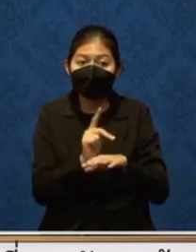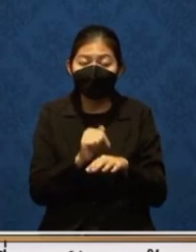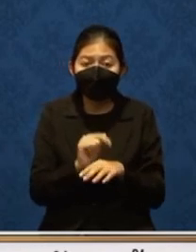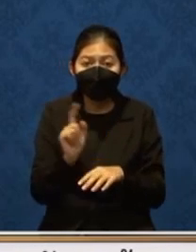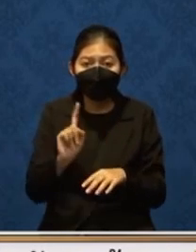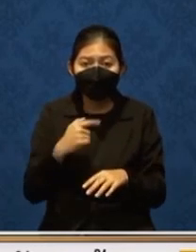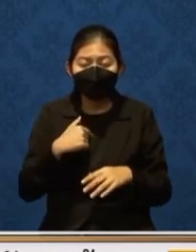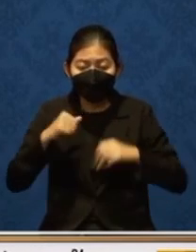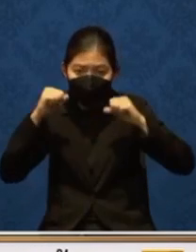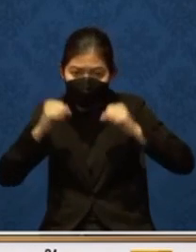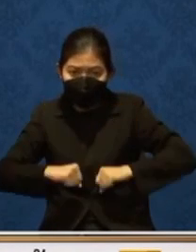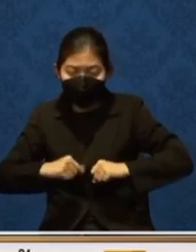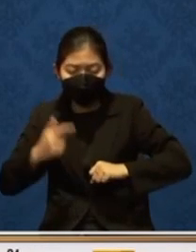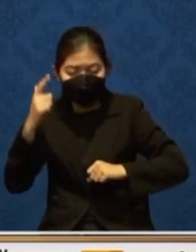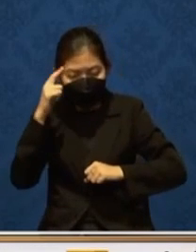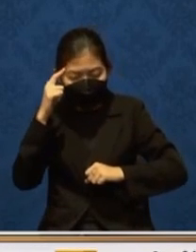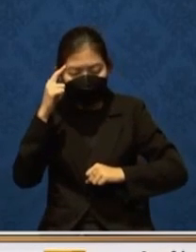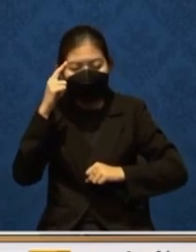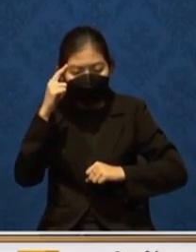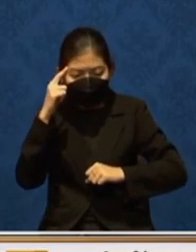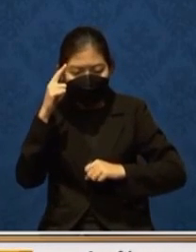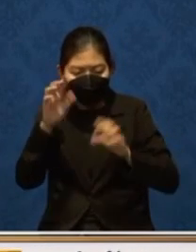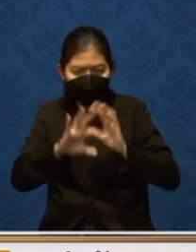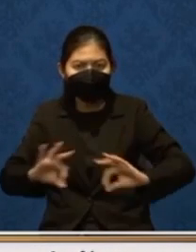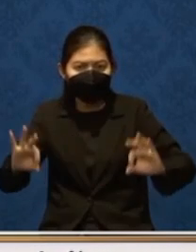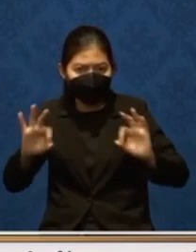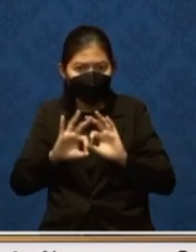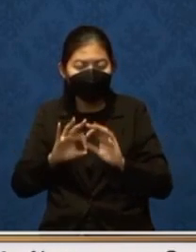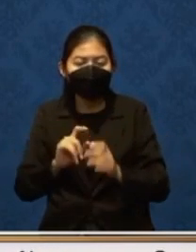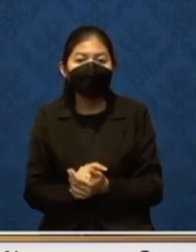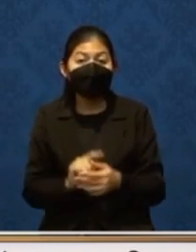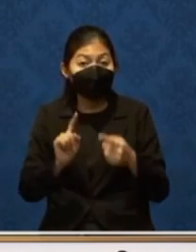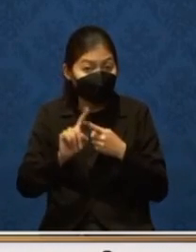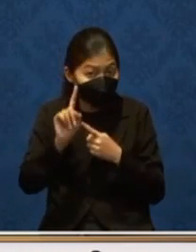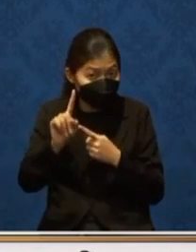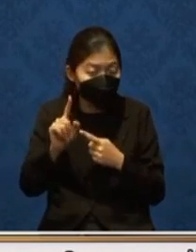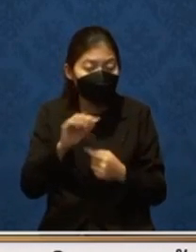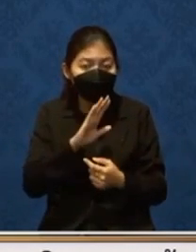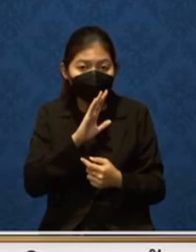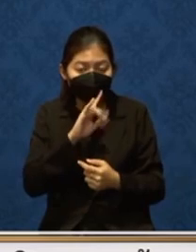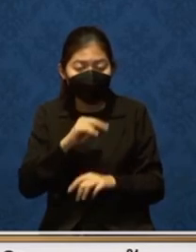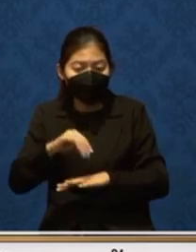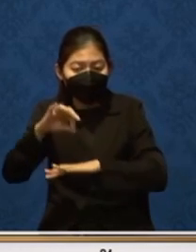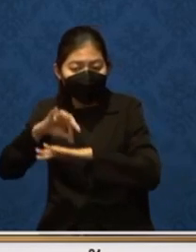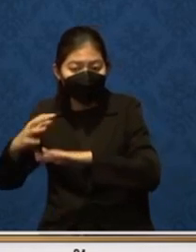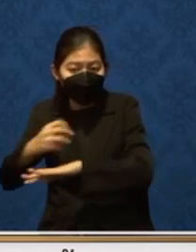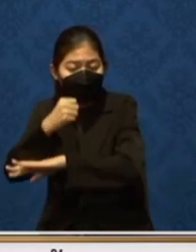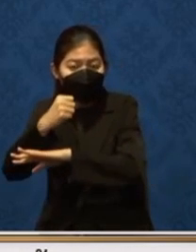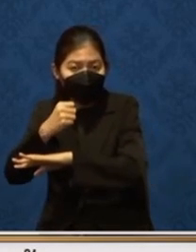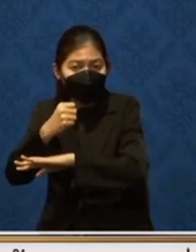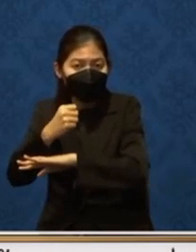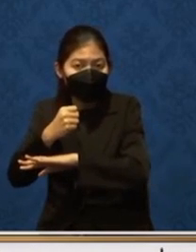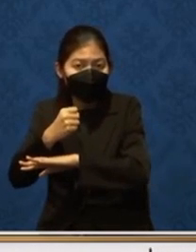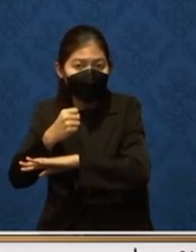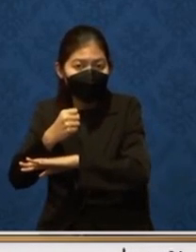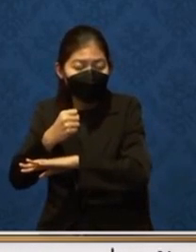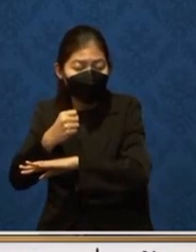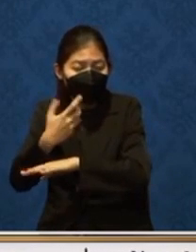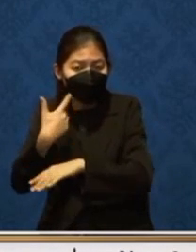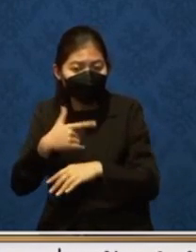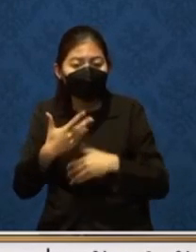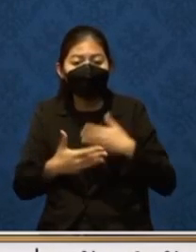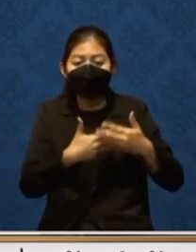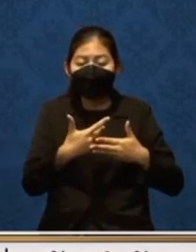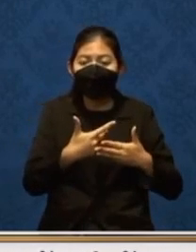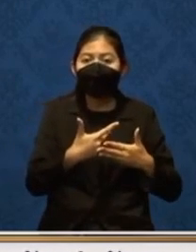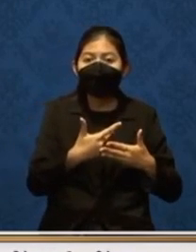กการตดสินใจครั้งใหญ่ขึ้นหนึ่ถ้ธรรมทานเลือกทจะเปักเมืองที่ดีกต้องขายฆ้prechของบริศาท